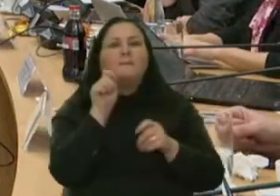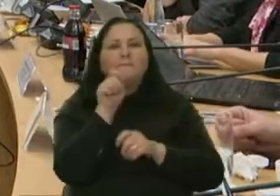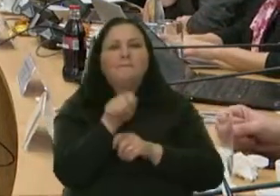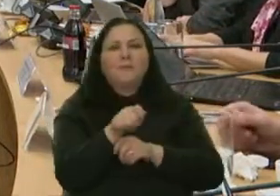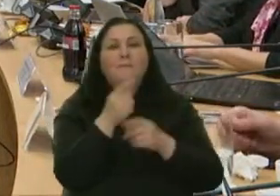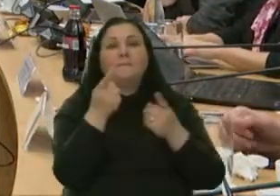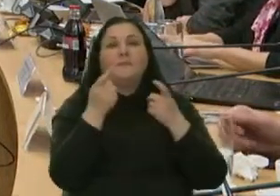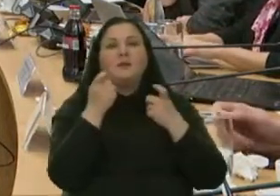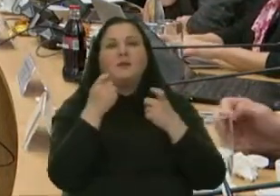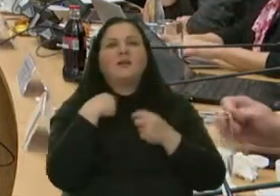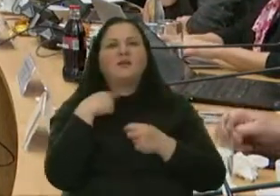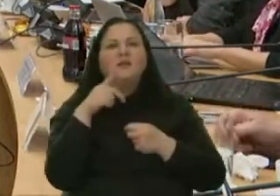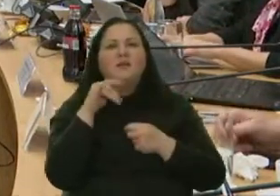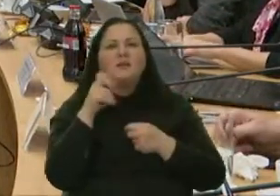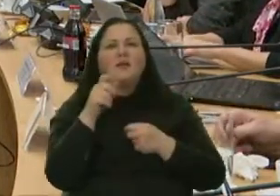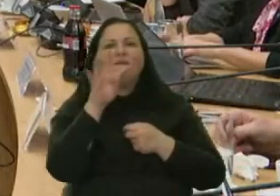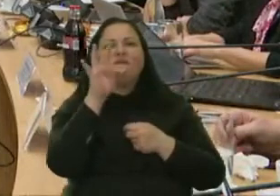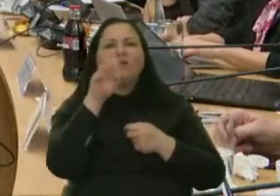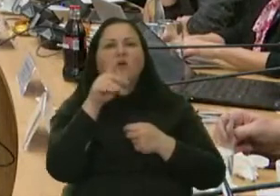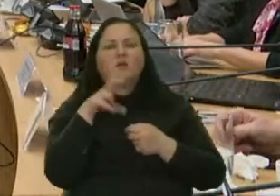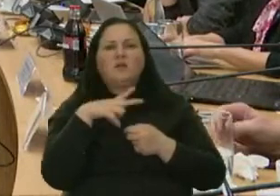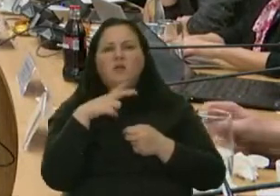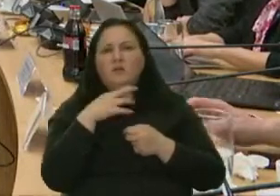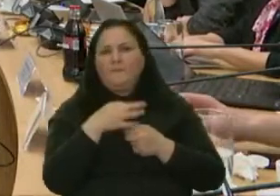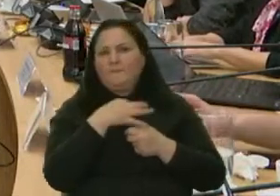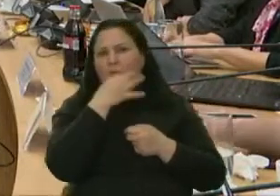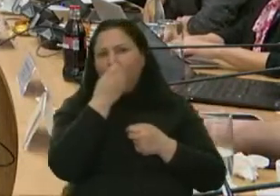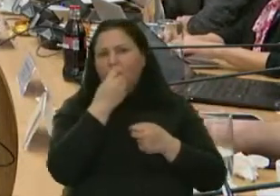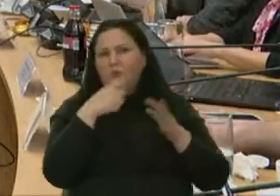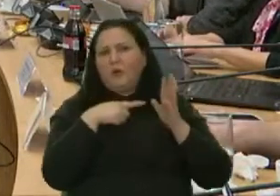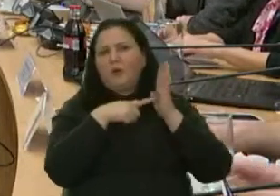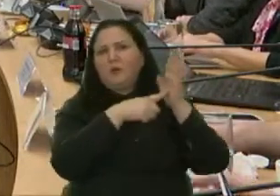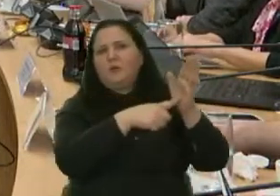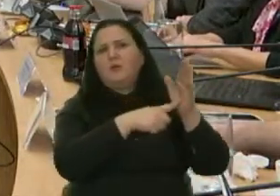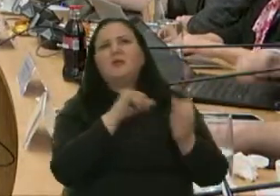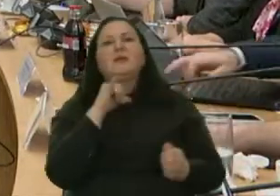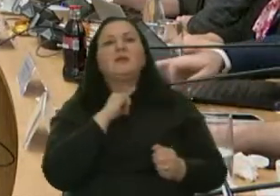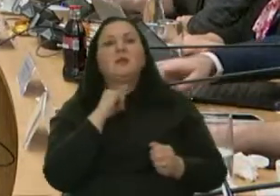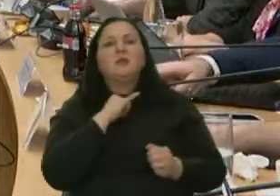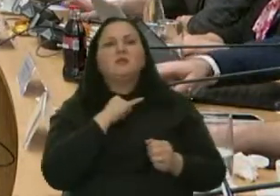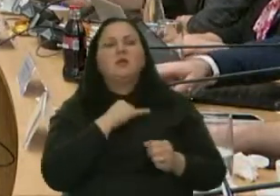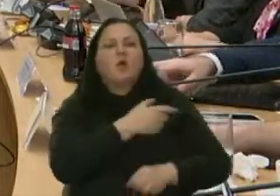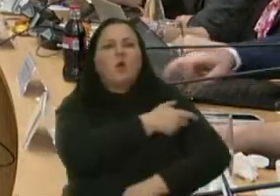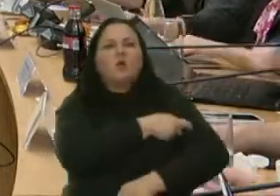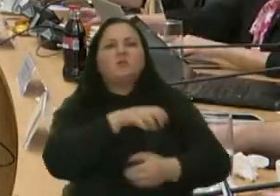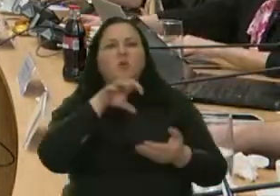prin care Domnul Gliga Florin este propus pentru a reprezenta interesele Consiliului